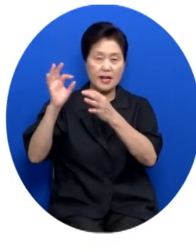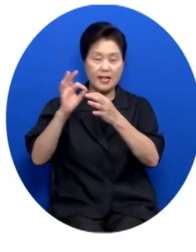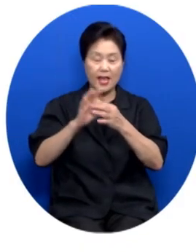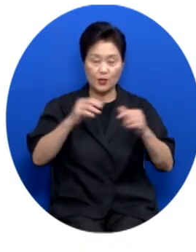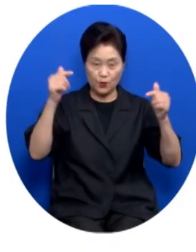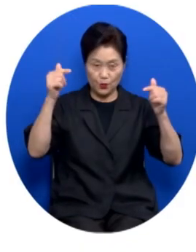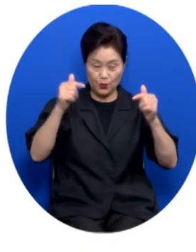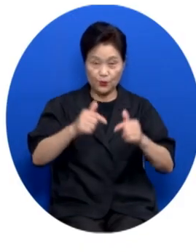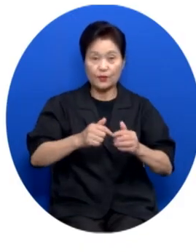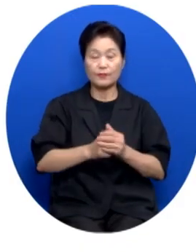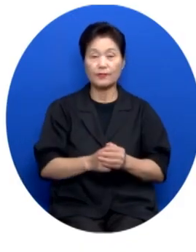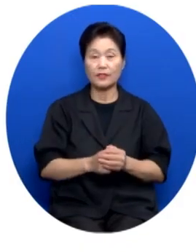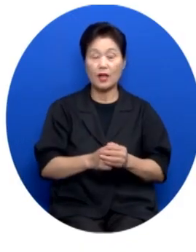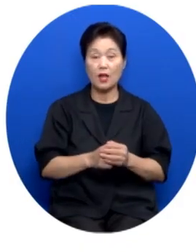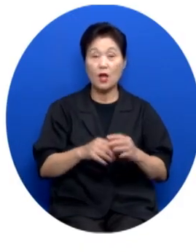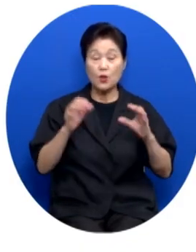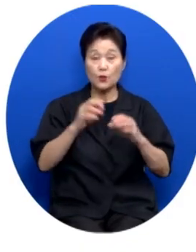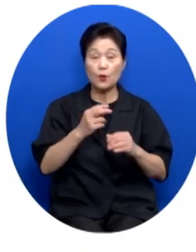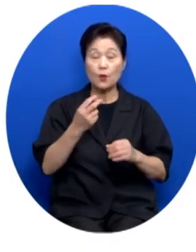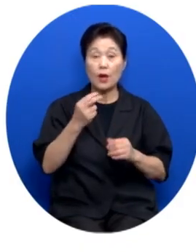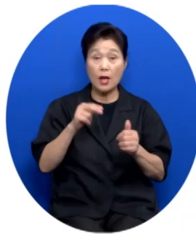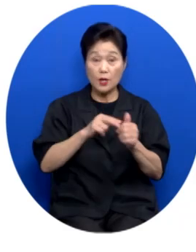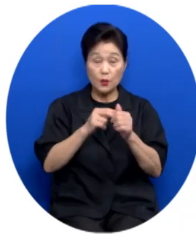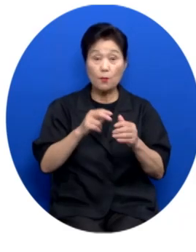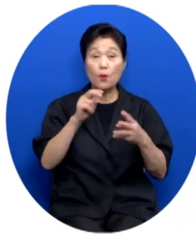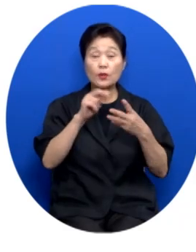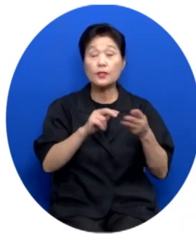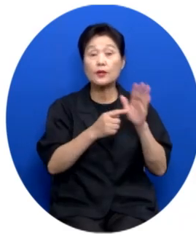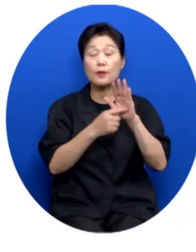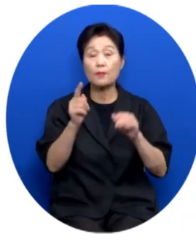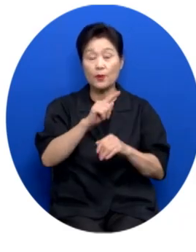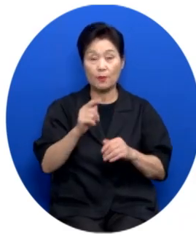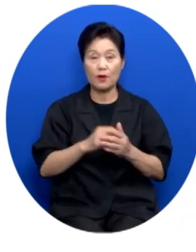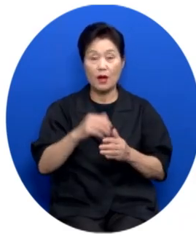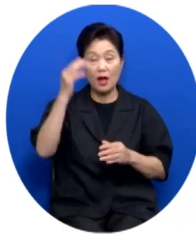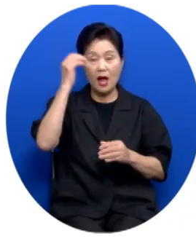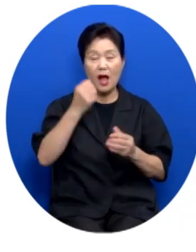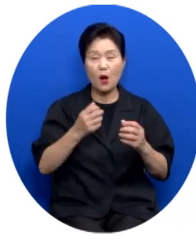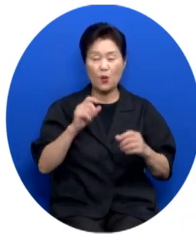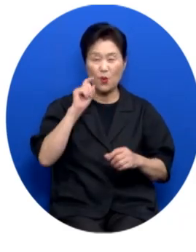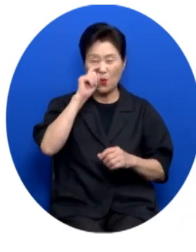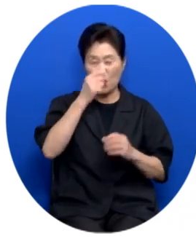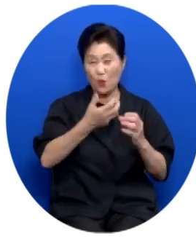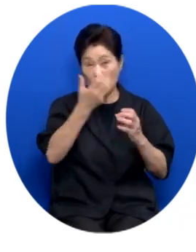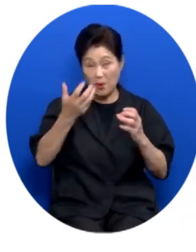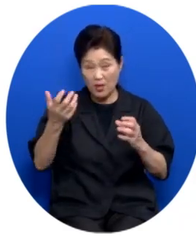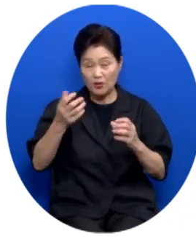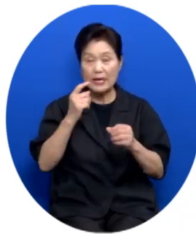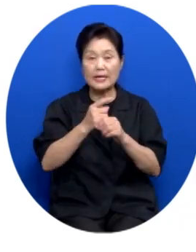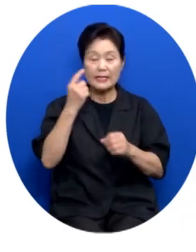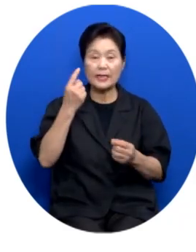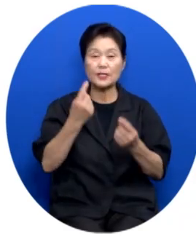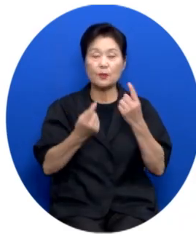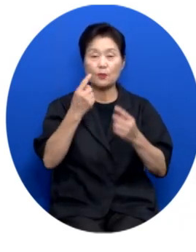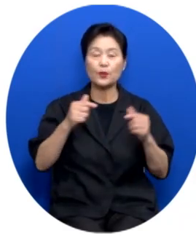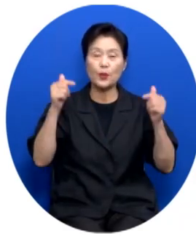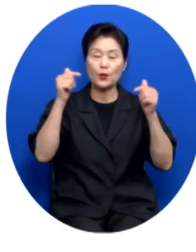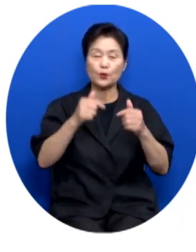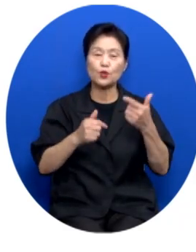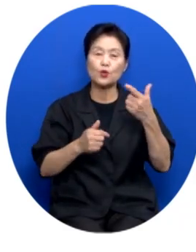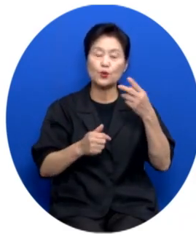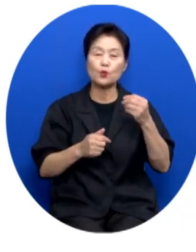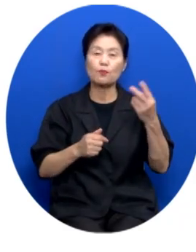환경부 산하 온실가스 종합정보센터에 따르면 우리나라의 온실가스 배출량은 지난해보다 4.4% 감소한